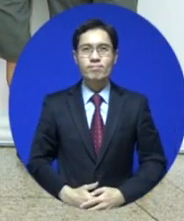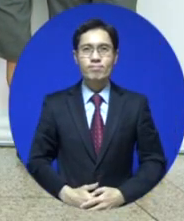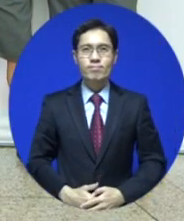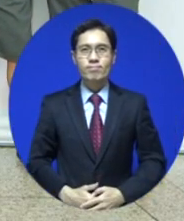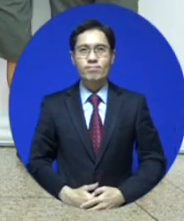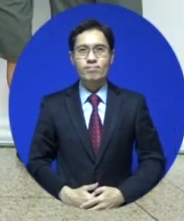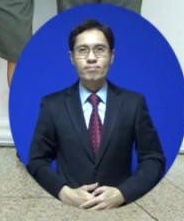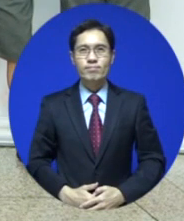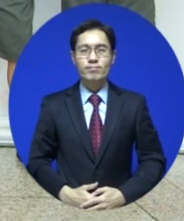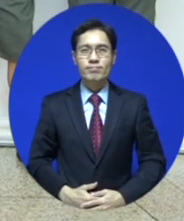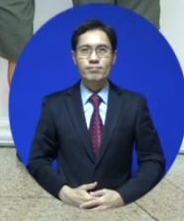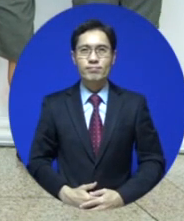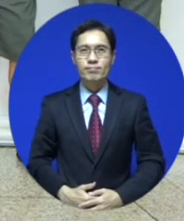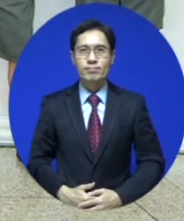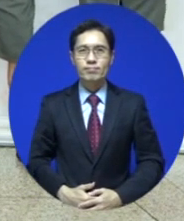네, 기대해주세요.